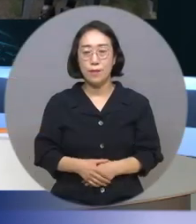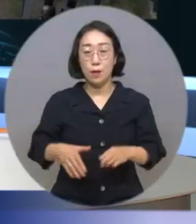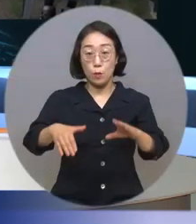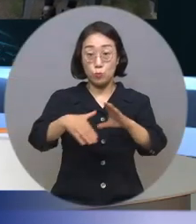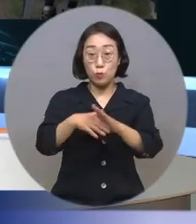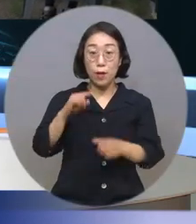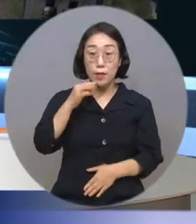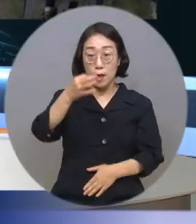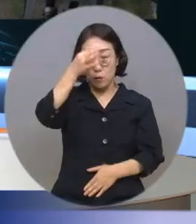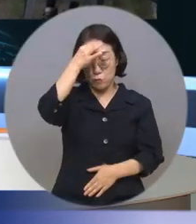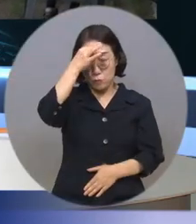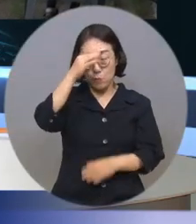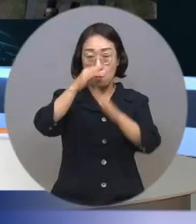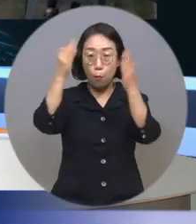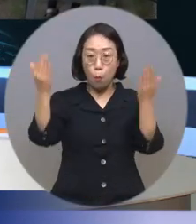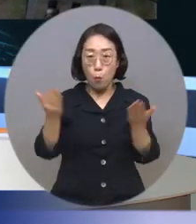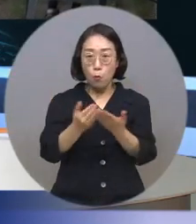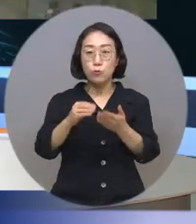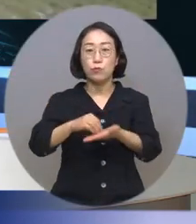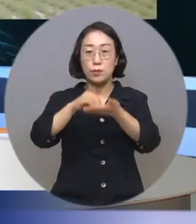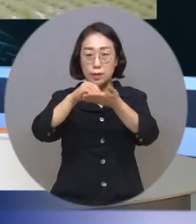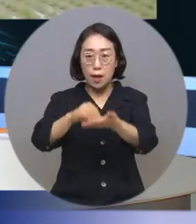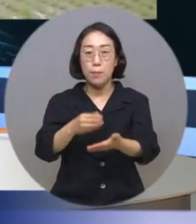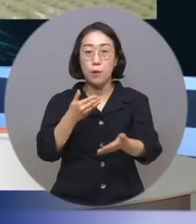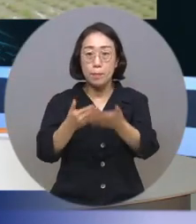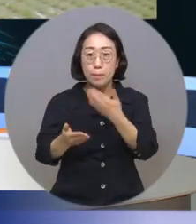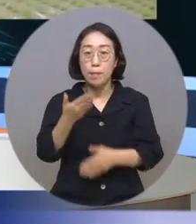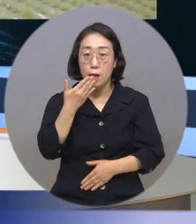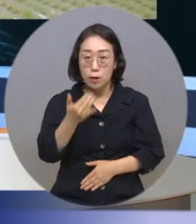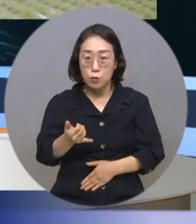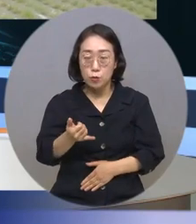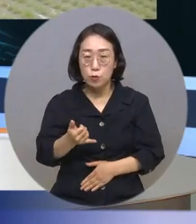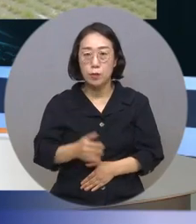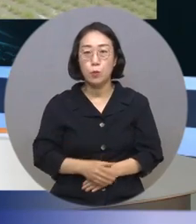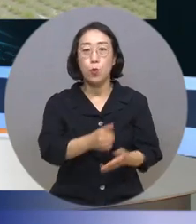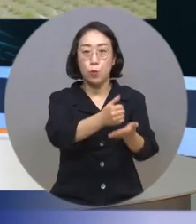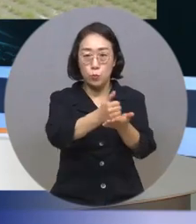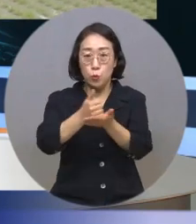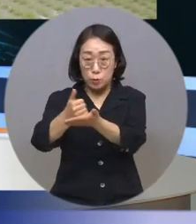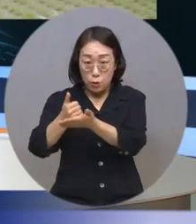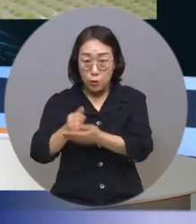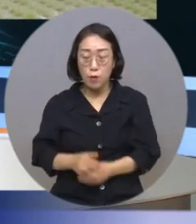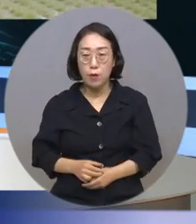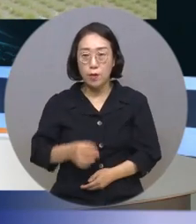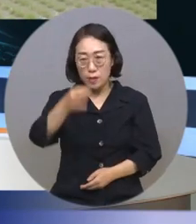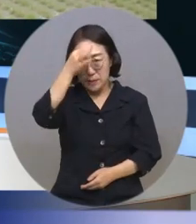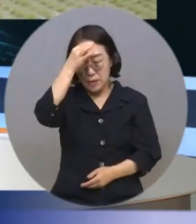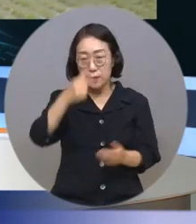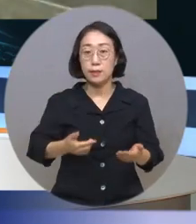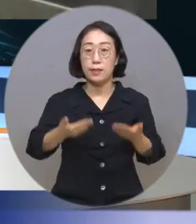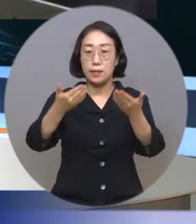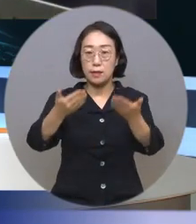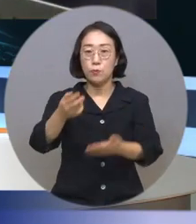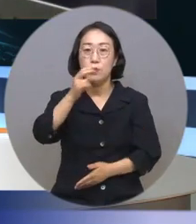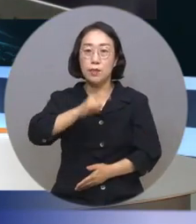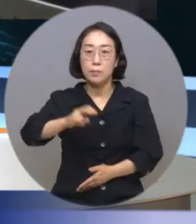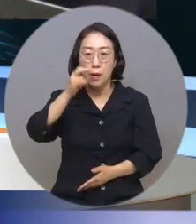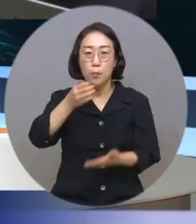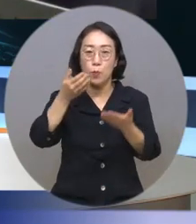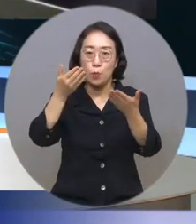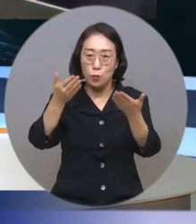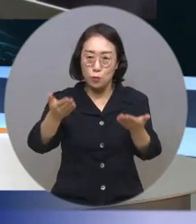문화예술을 모두가 향유할 수 있도록 장애인과 다문화 가족을 초청해 재능 기부를 통해 아름다운 선율을 전한 이들이